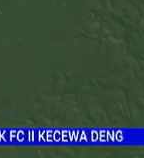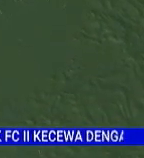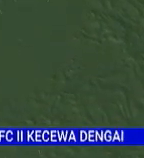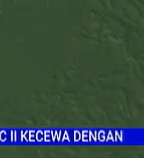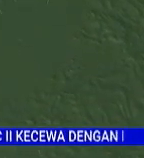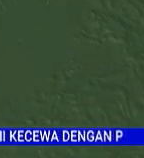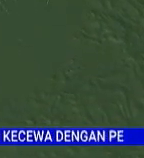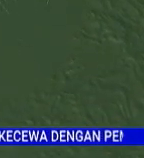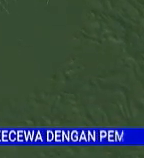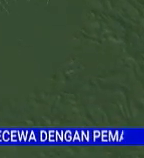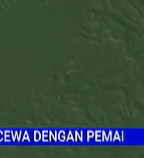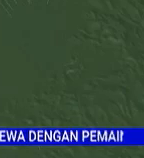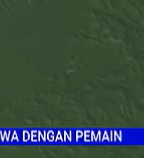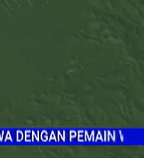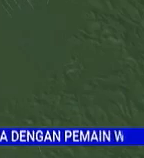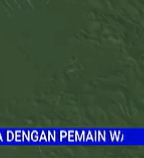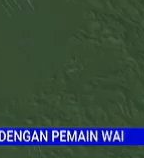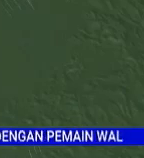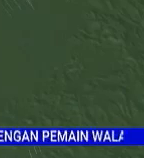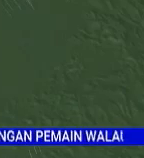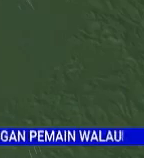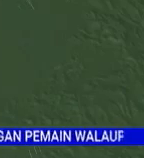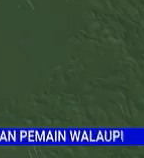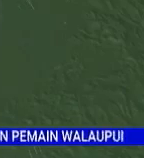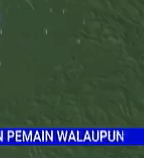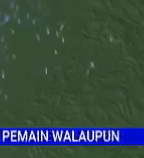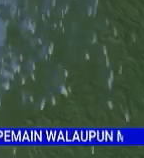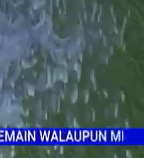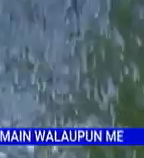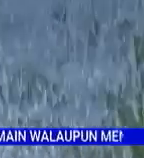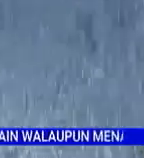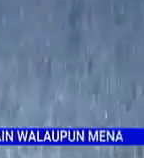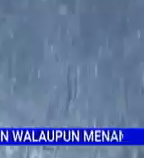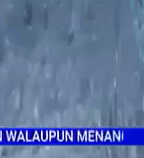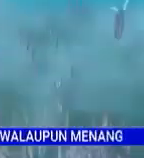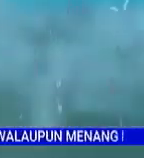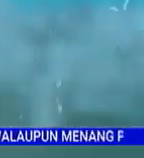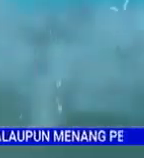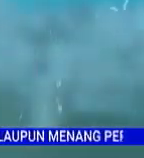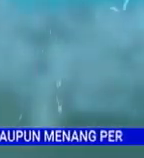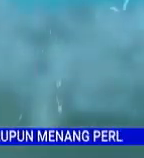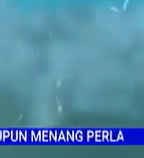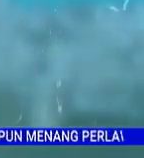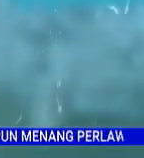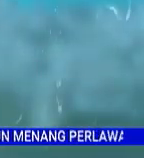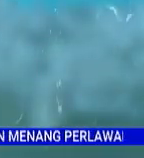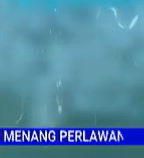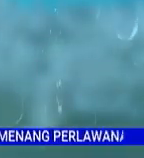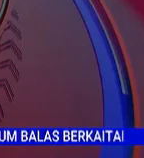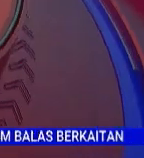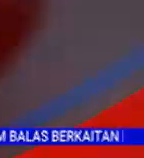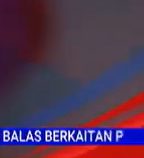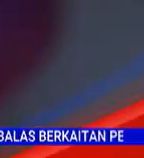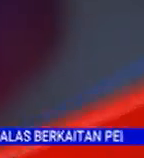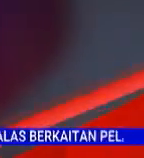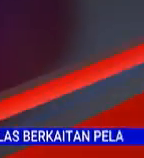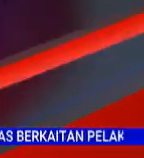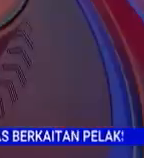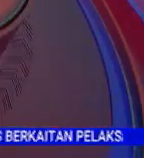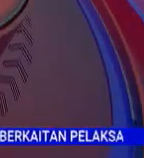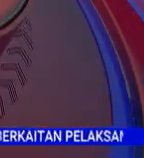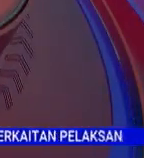berterusan sehinggalah ke malam nanti. Kita teruskan lagi dengan melihat keadaan cuaca untuk negeri Sabah dan Sarawak.